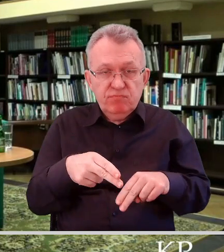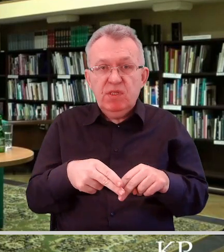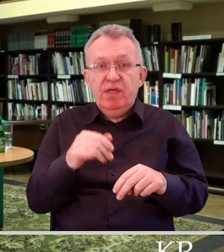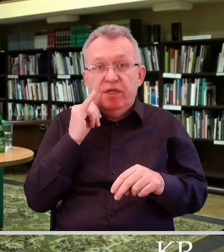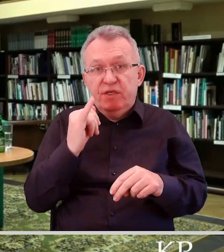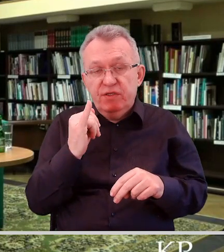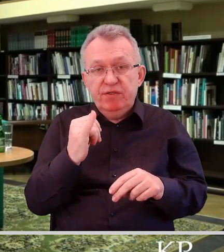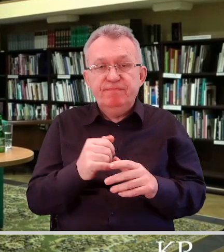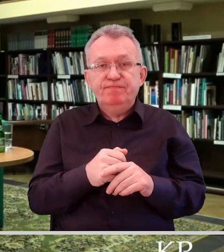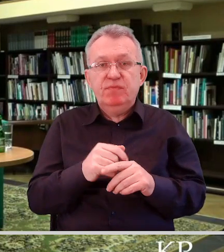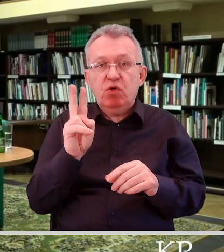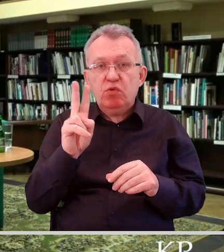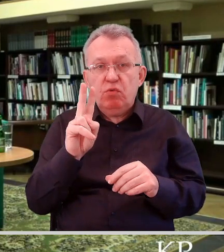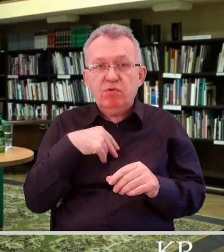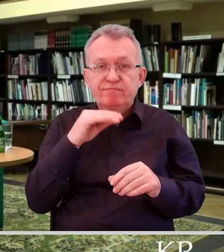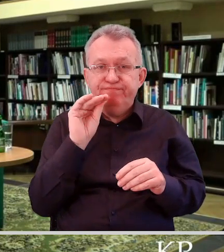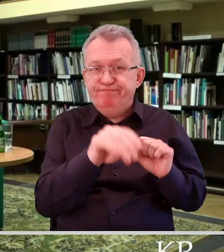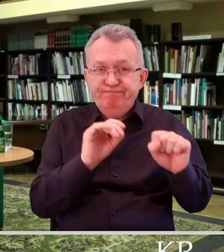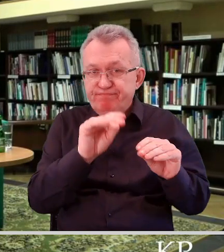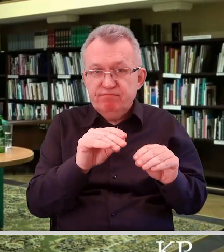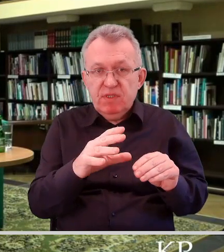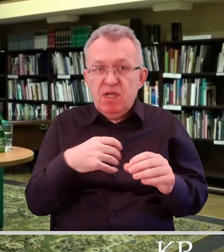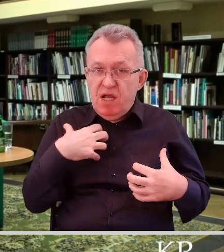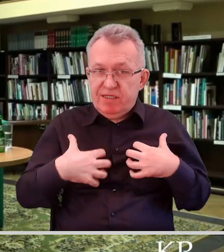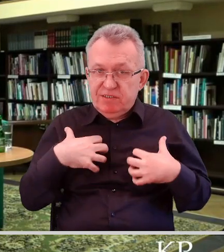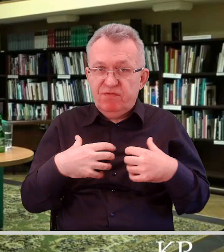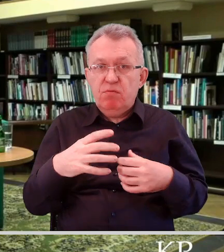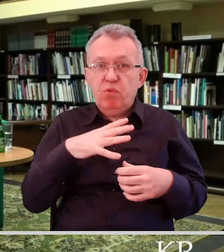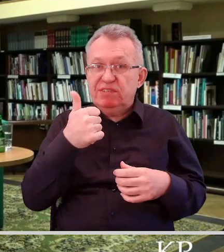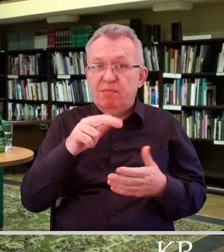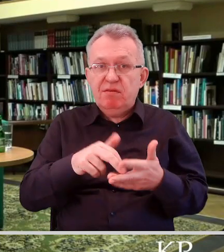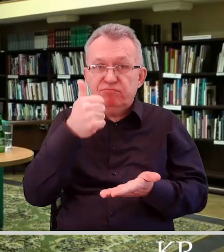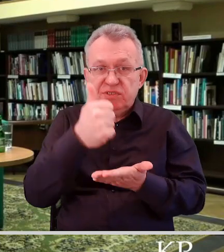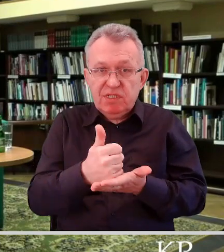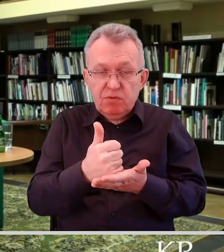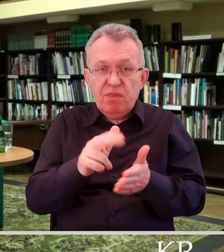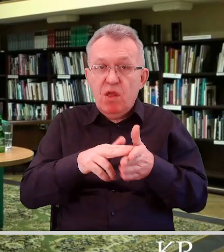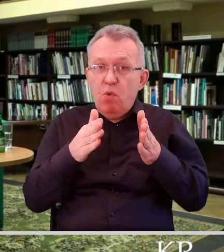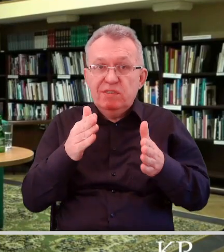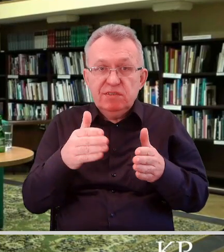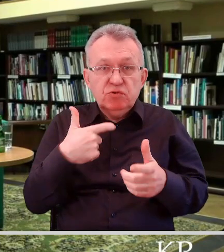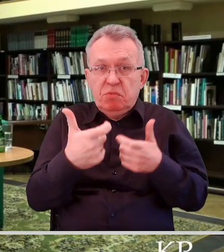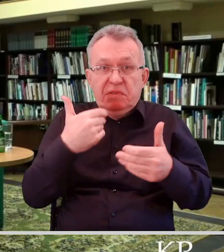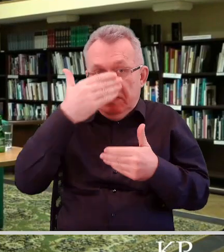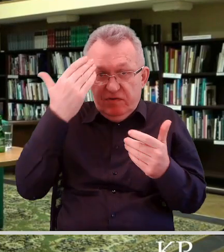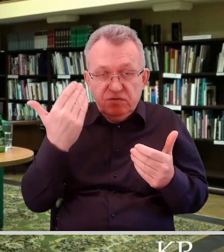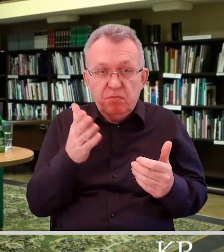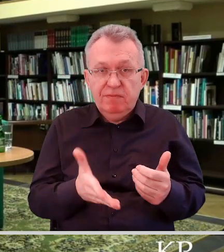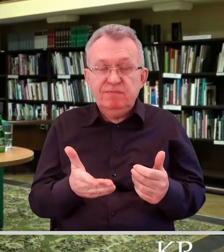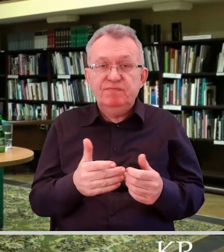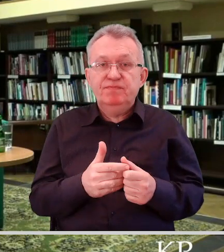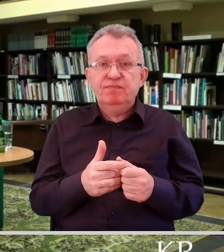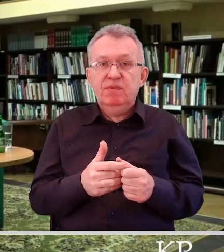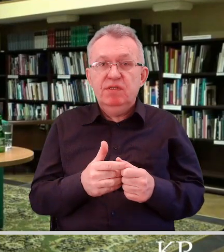i ktoś ją zaczął zaczepiać i tak agresywnie. Ona była sama na przystanku, sama na ulicy, nie wiedziała, co ma zrobić. No